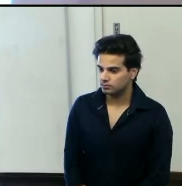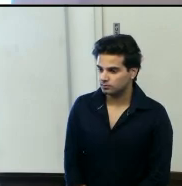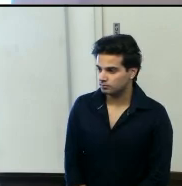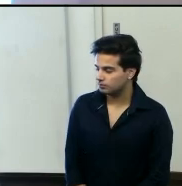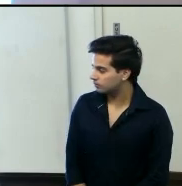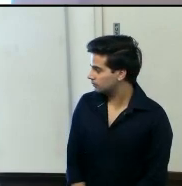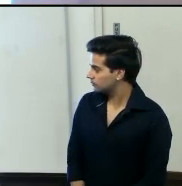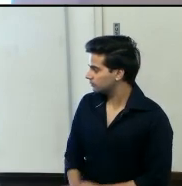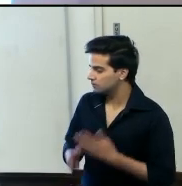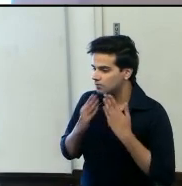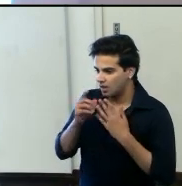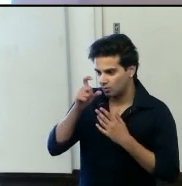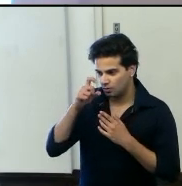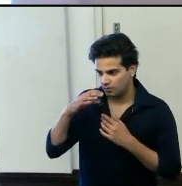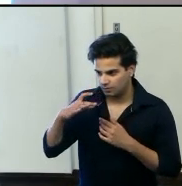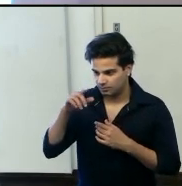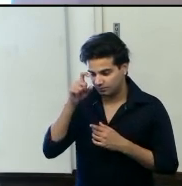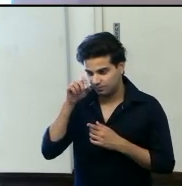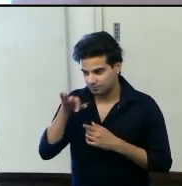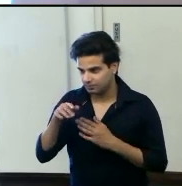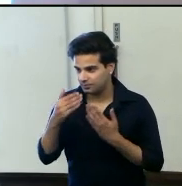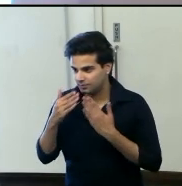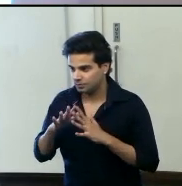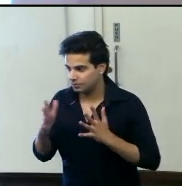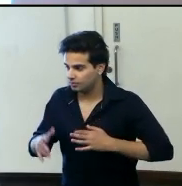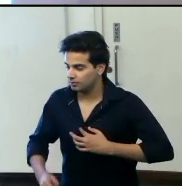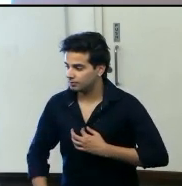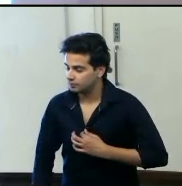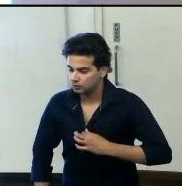ಥ್ಯಾಂಕ್ ಯು ರವಿ. ಸೊ